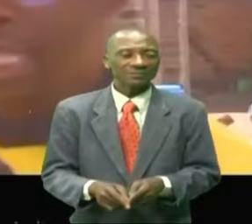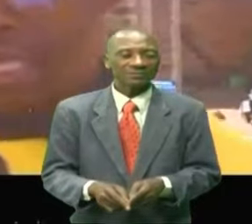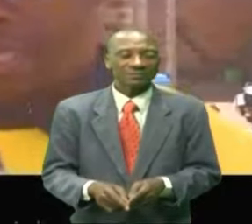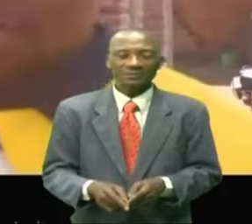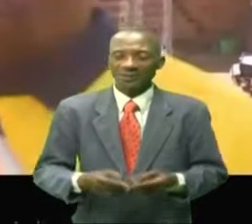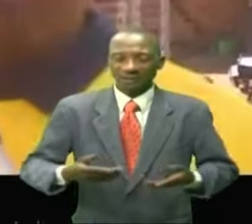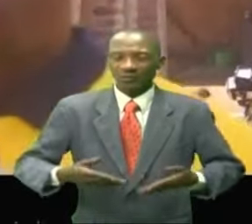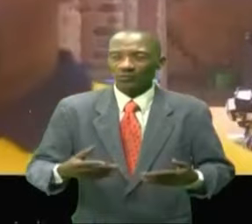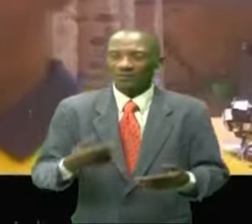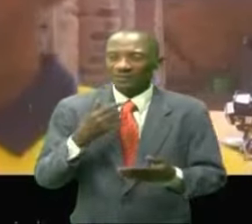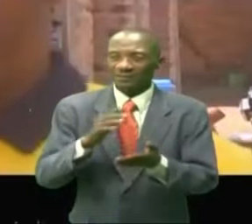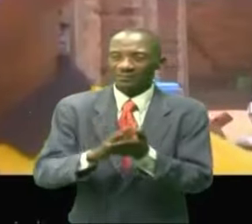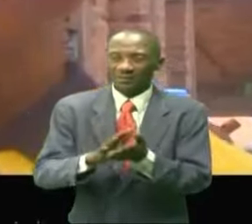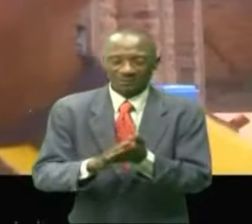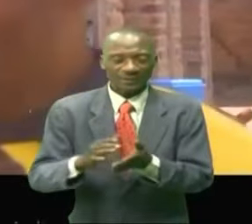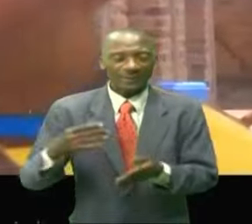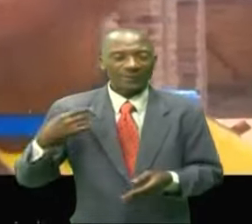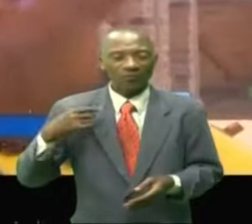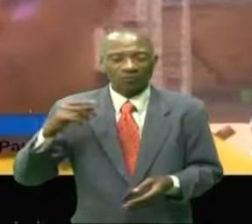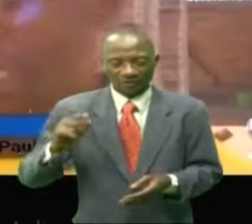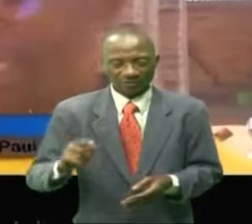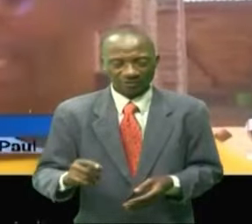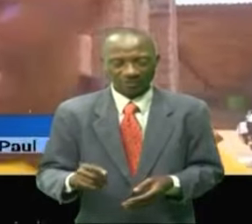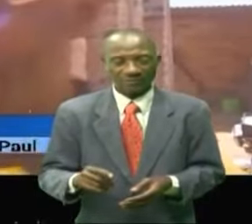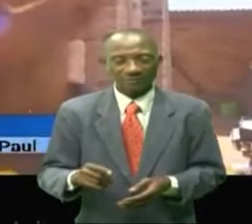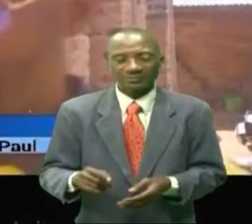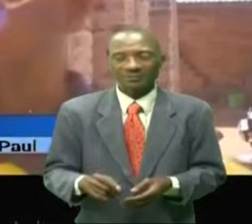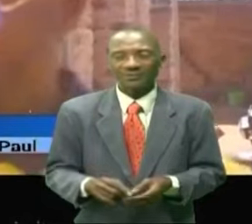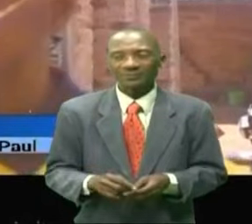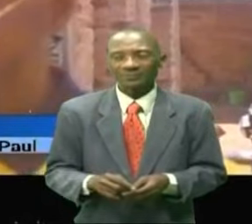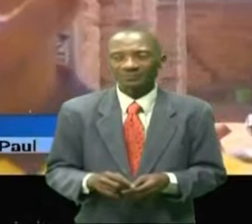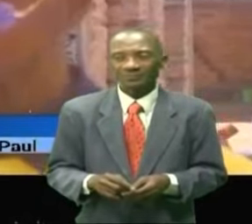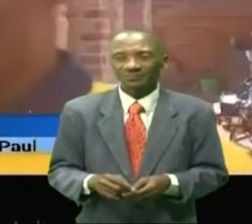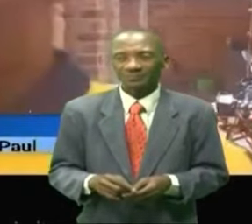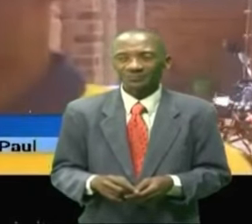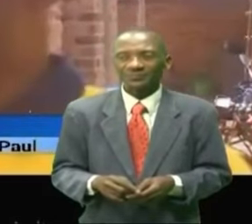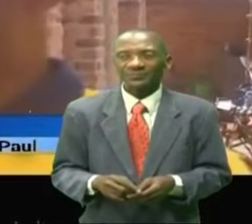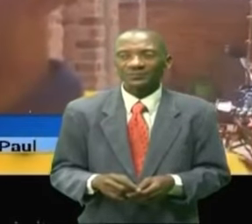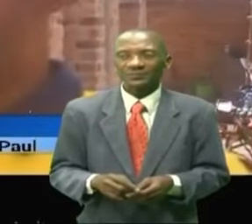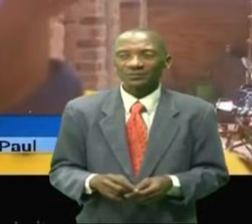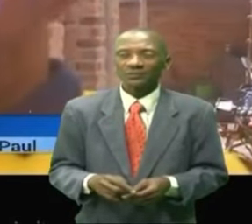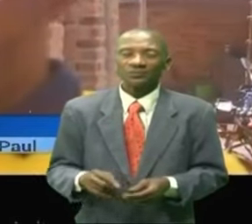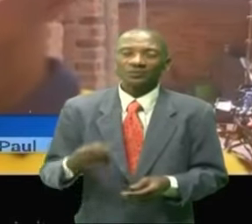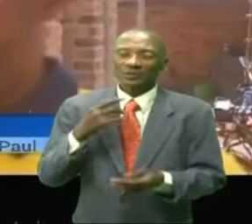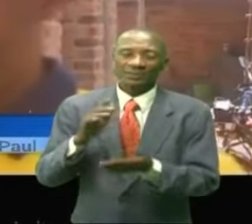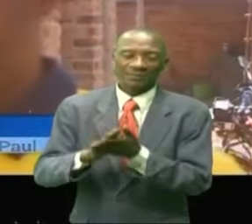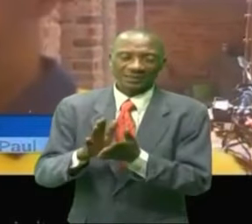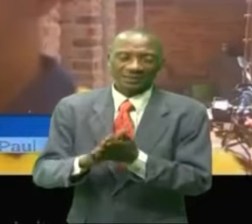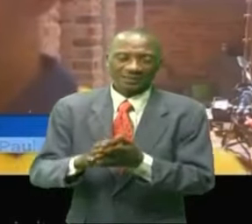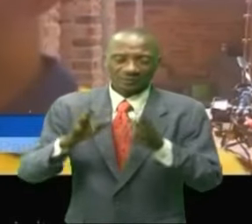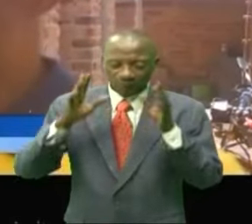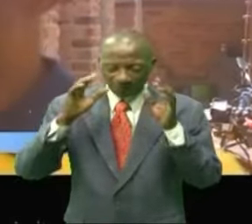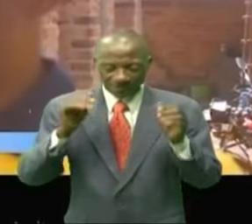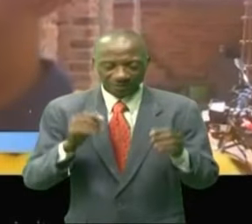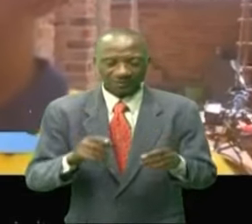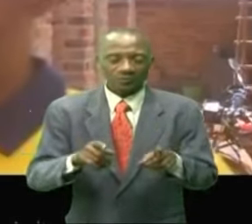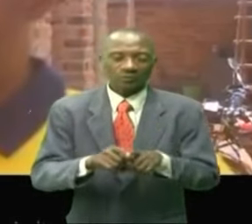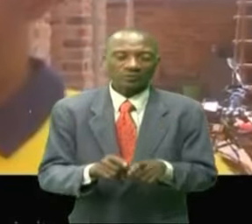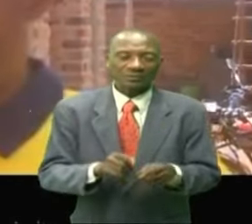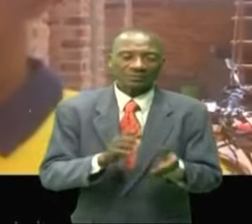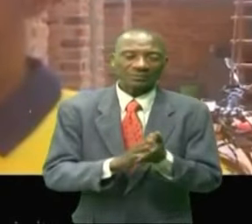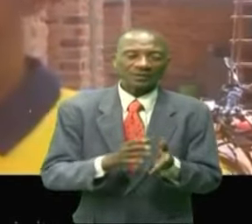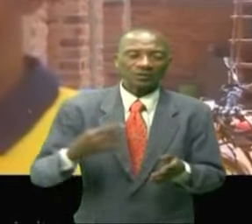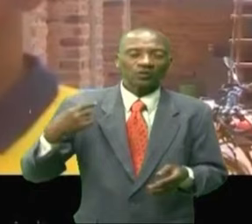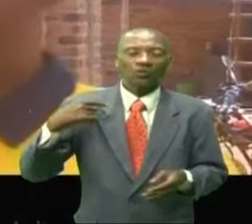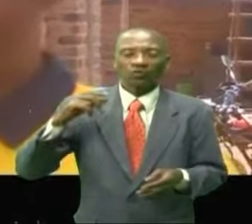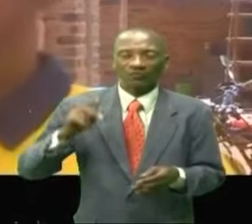Et si on veut de répondre très favorablement à l'appel de son excellence, Monsieur le Président